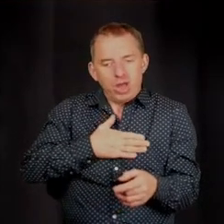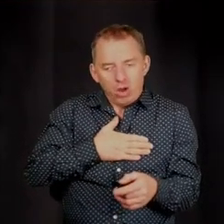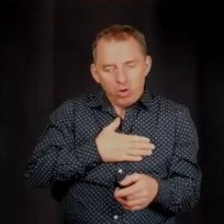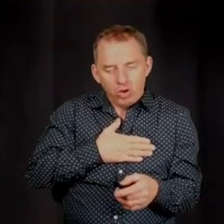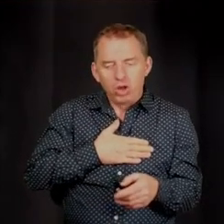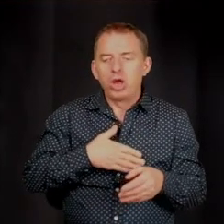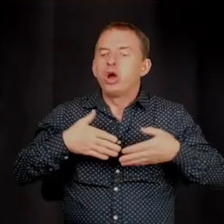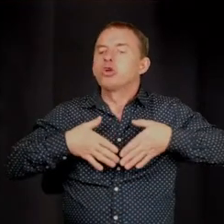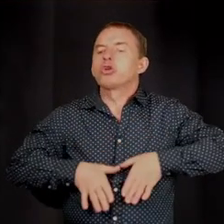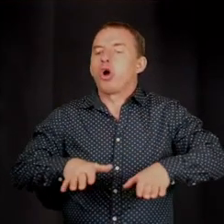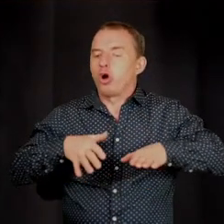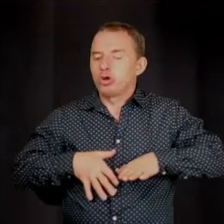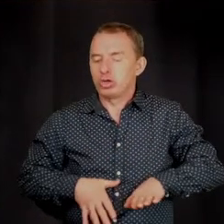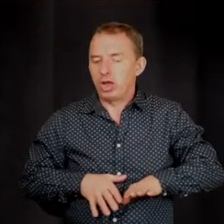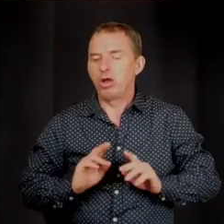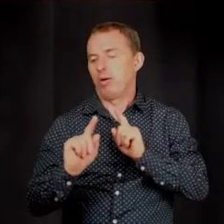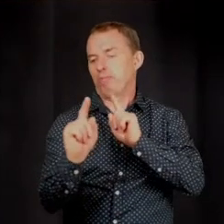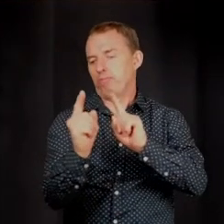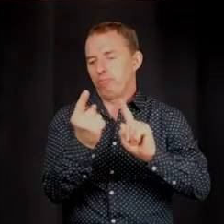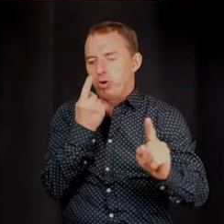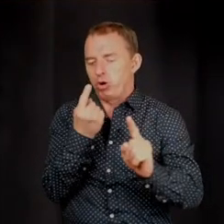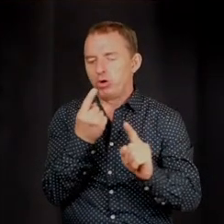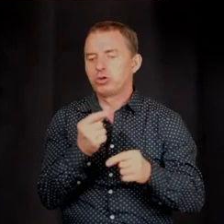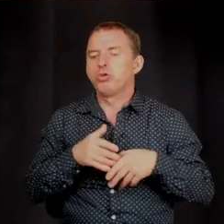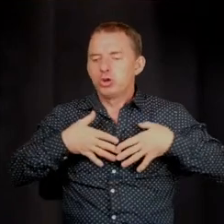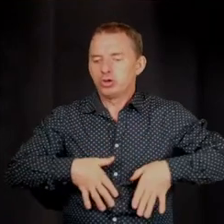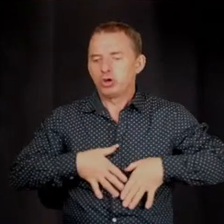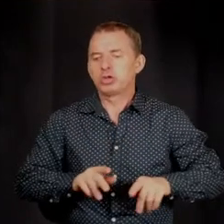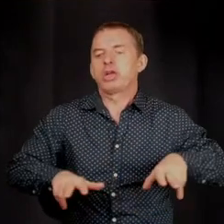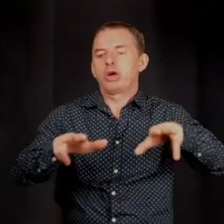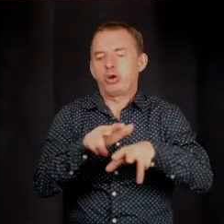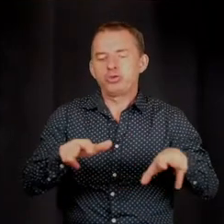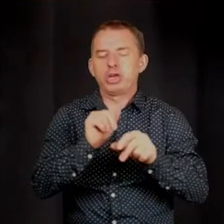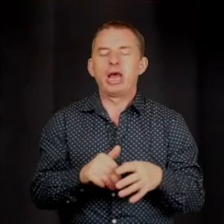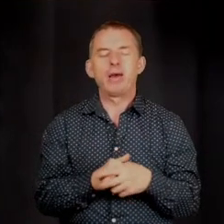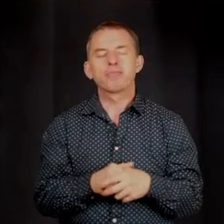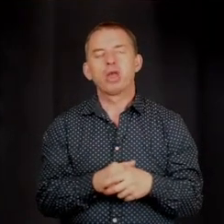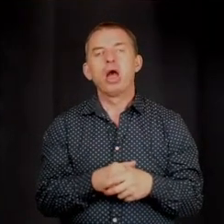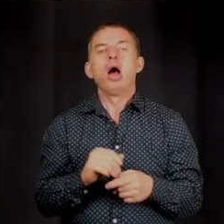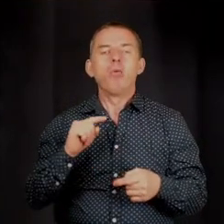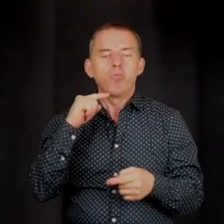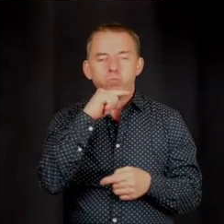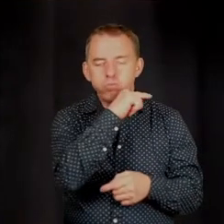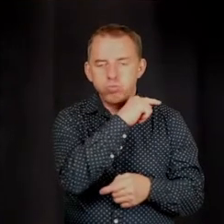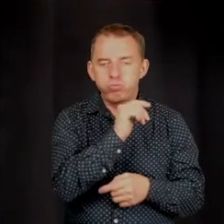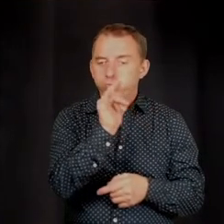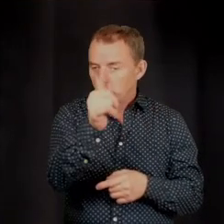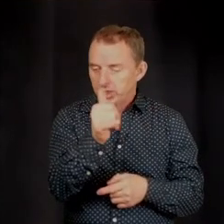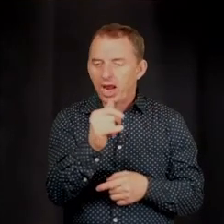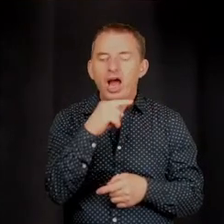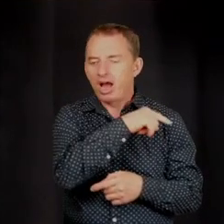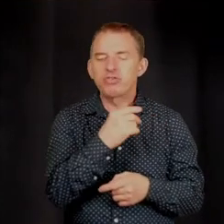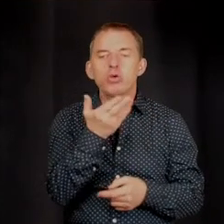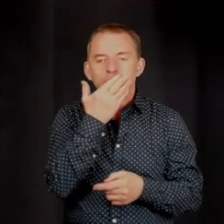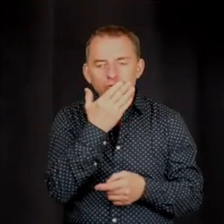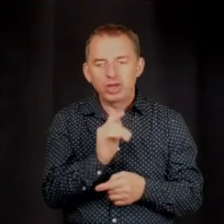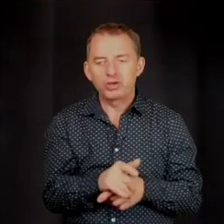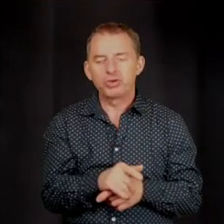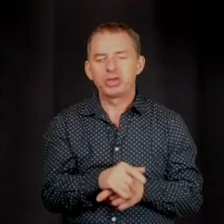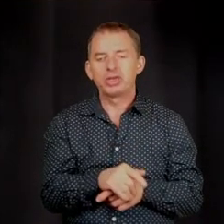szkocką rodzinę, pochodził ze szkockiej rodziny. And he spoke Gaelic. I on potrafił mówić dialektem, potrafił